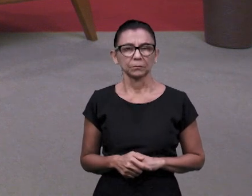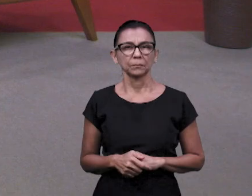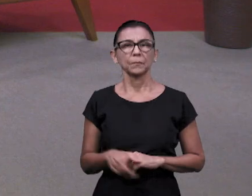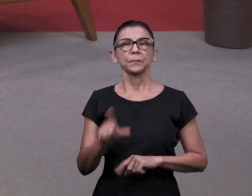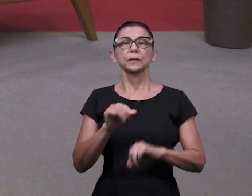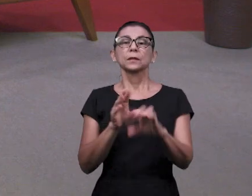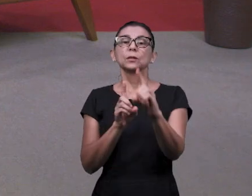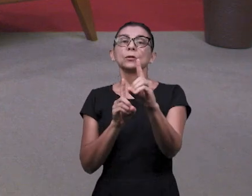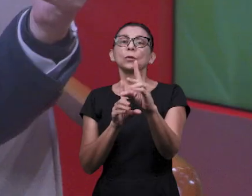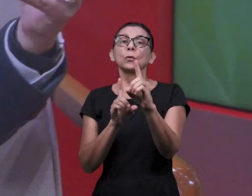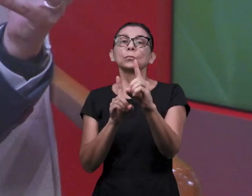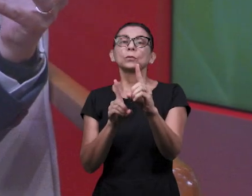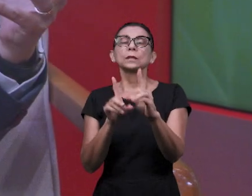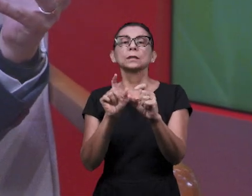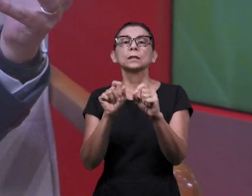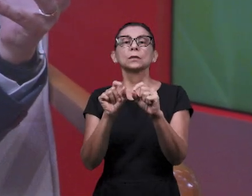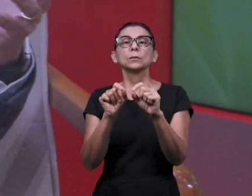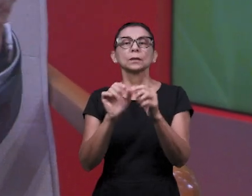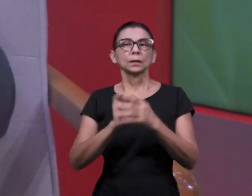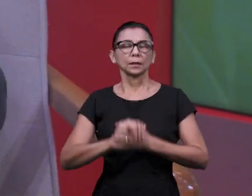doctrine, c'est un ensemble